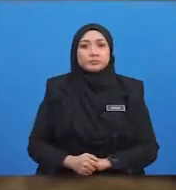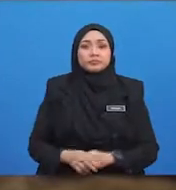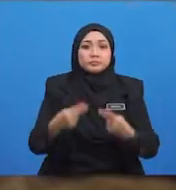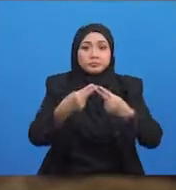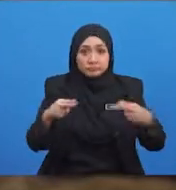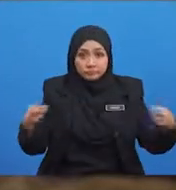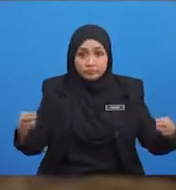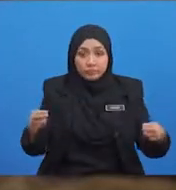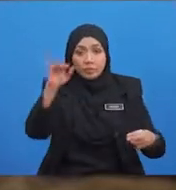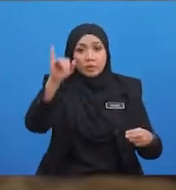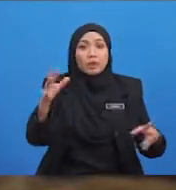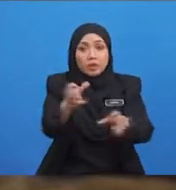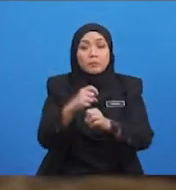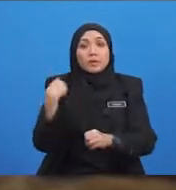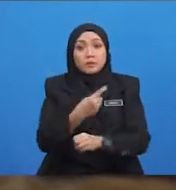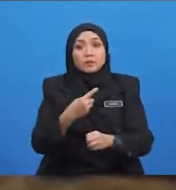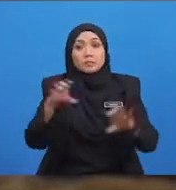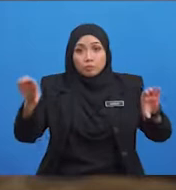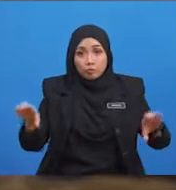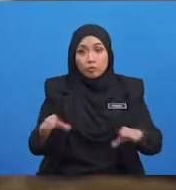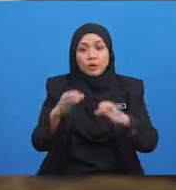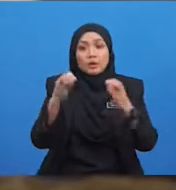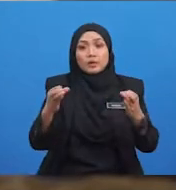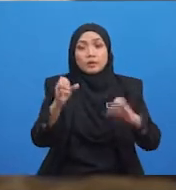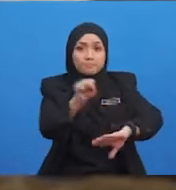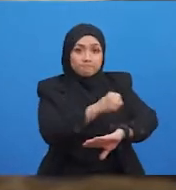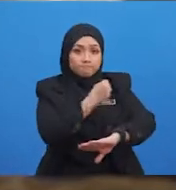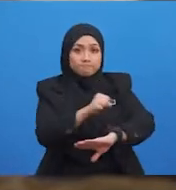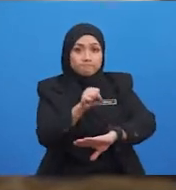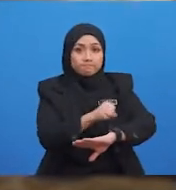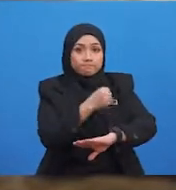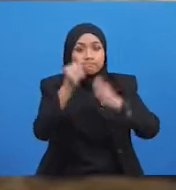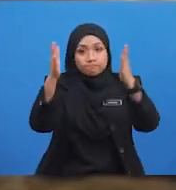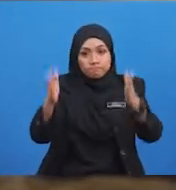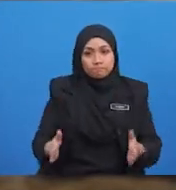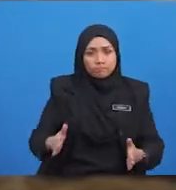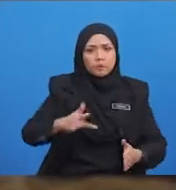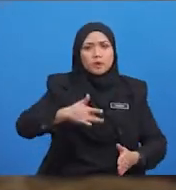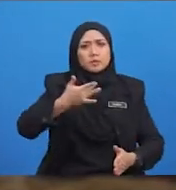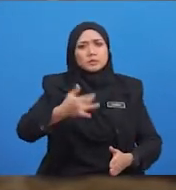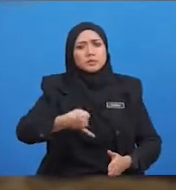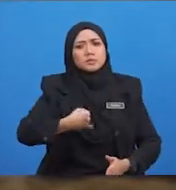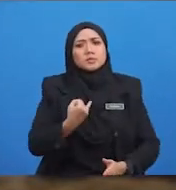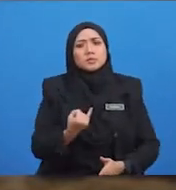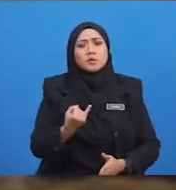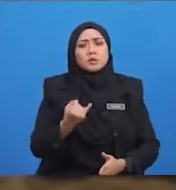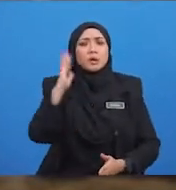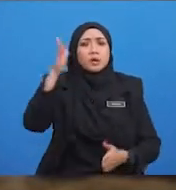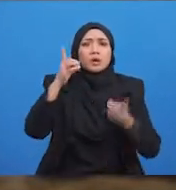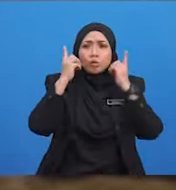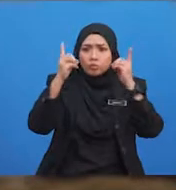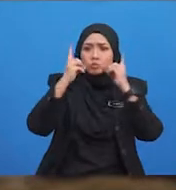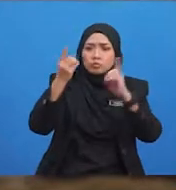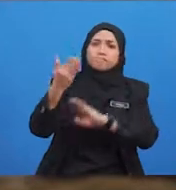Huraian yang dapat kita buat ialah penyajak berasa insaf akan dosa-dosanya yang